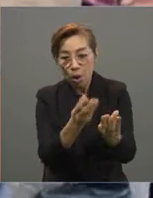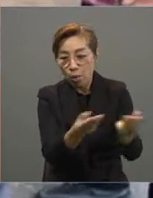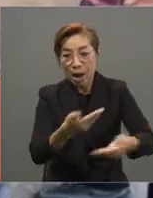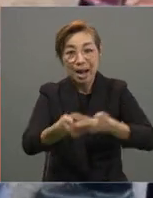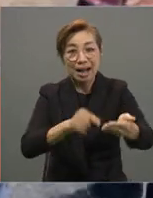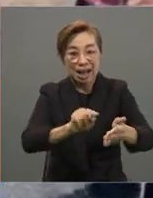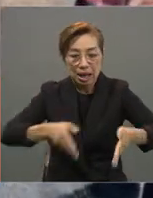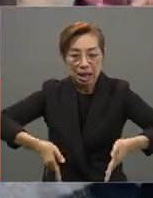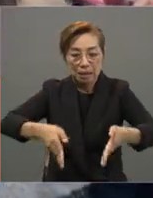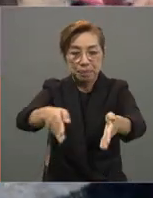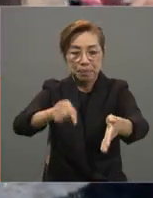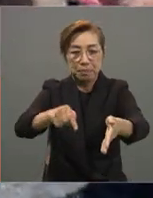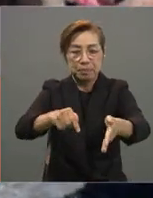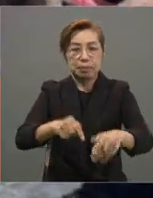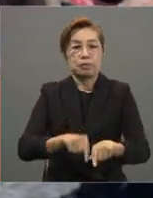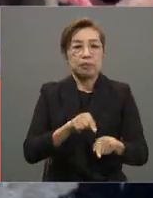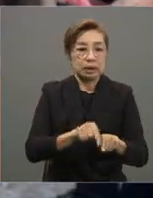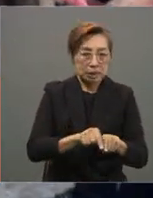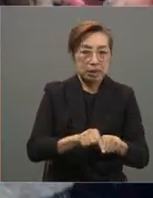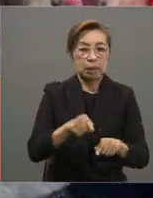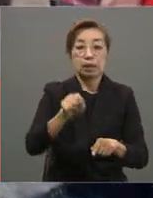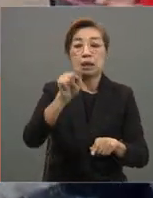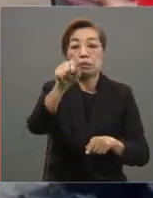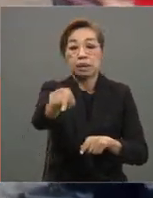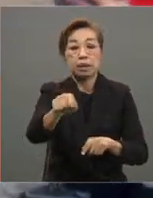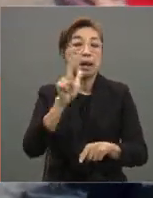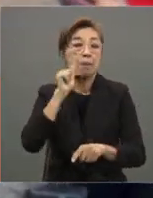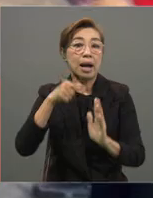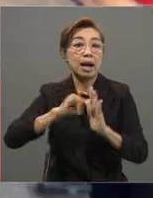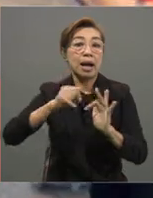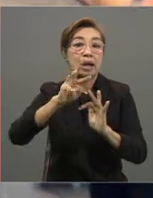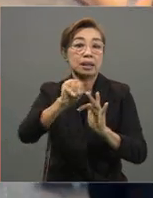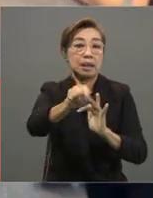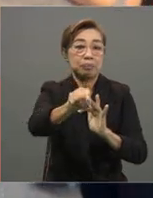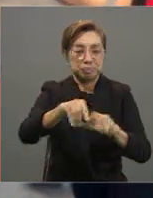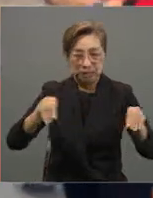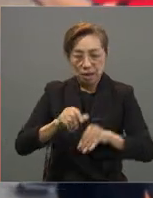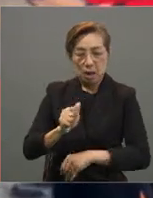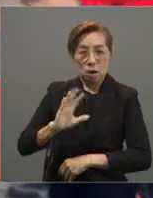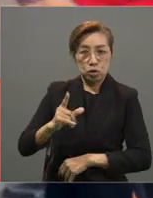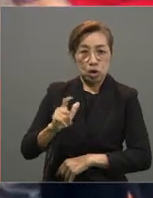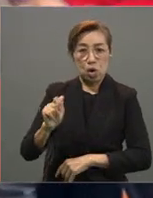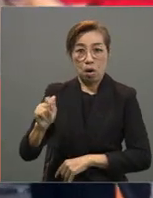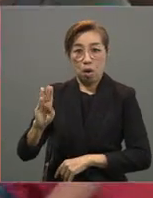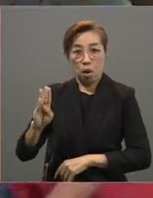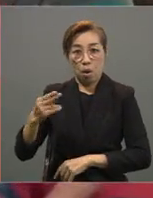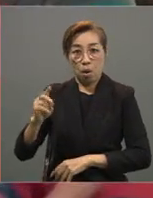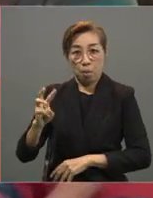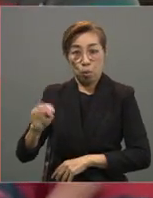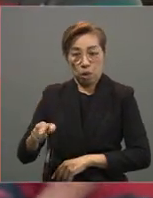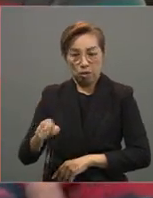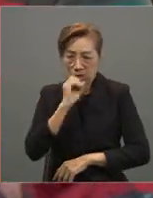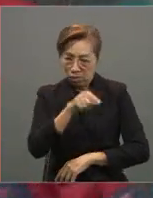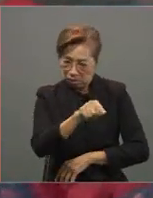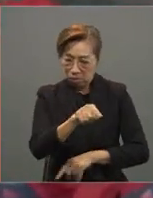ฮอดแม่สเรียงบริเวณสามแยกปากทางไปอำเภอแม่แจ่มไม่ไลจากอุทยานแห่งชาติออบหลวงอำเภอฮอดนะครับเพื่อรณรงค์ให้ชาว